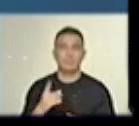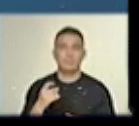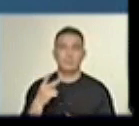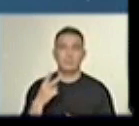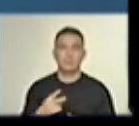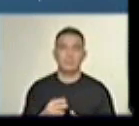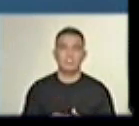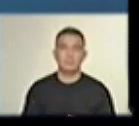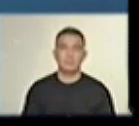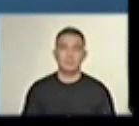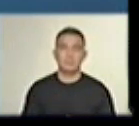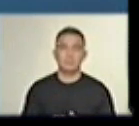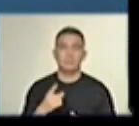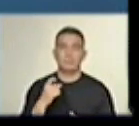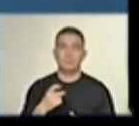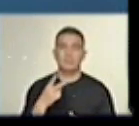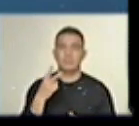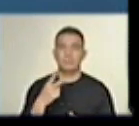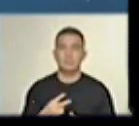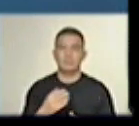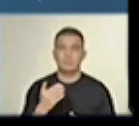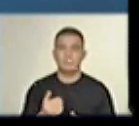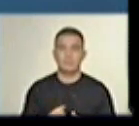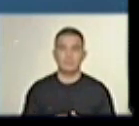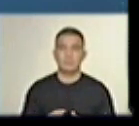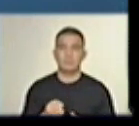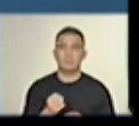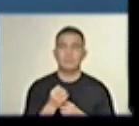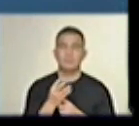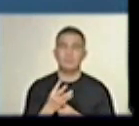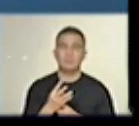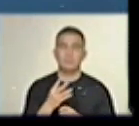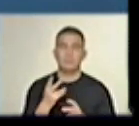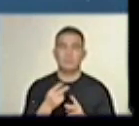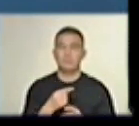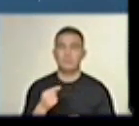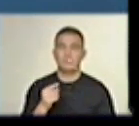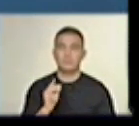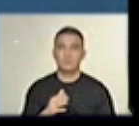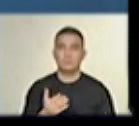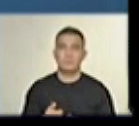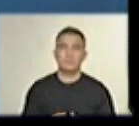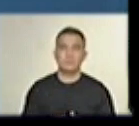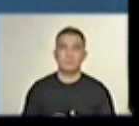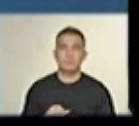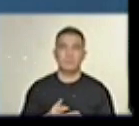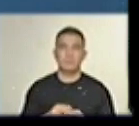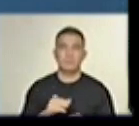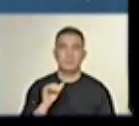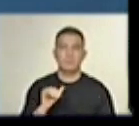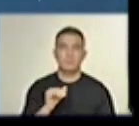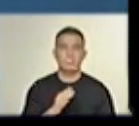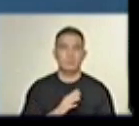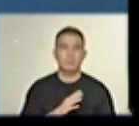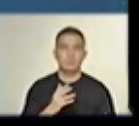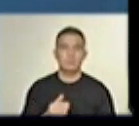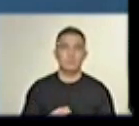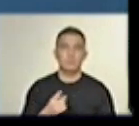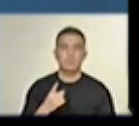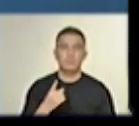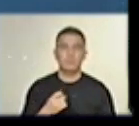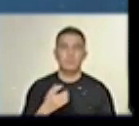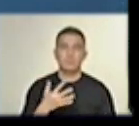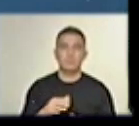120. 120 dan 14 ni ayiramiz. Bu esa 106 ga